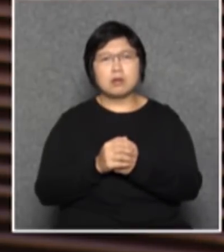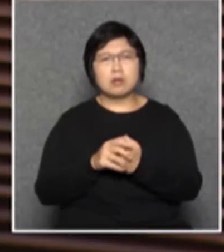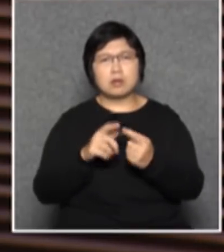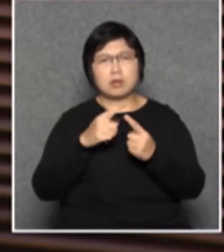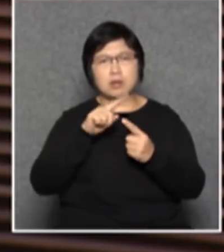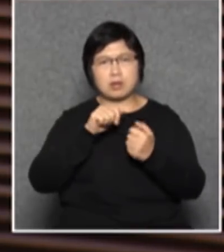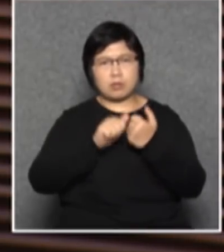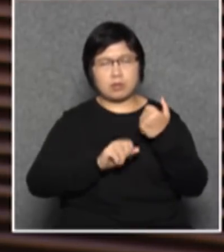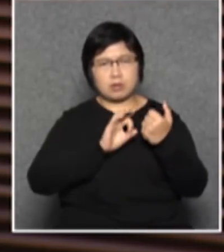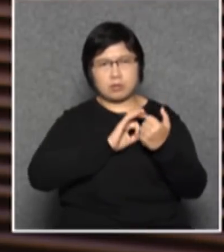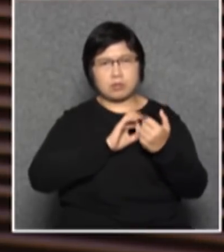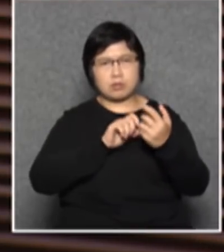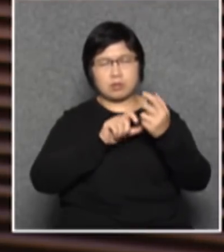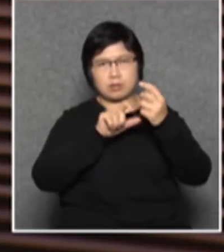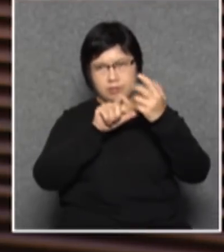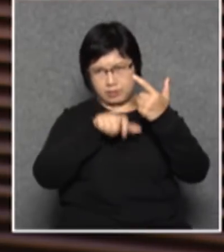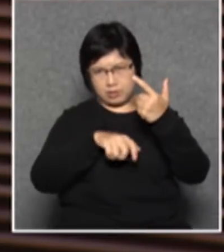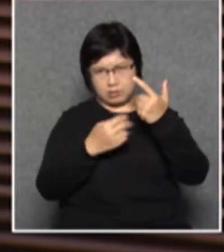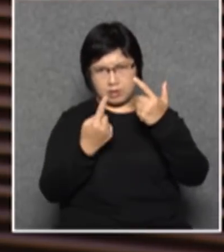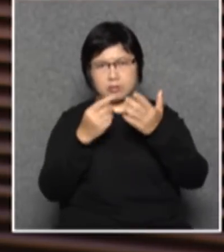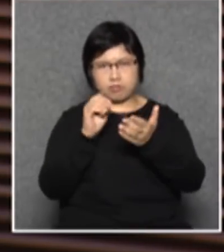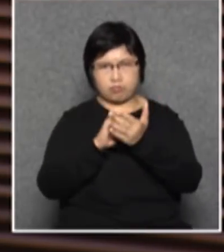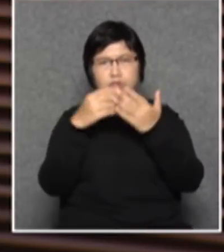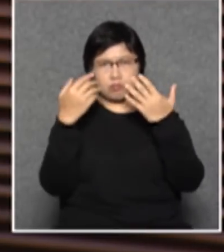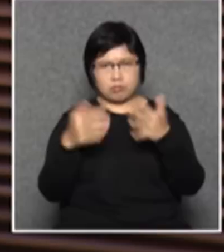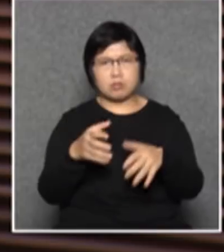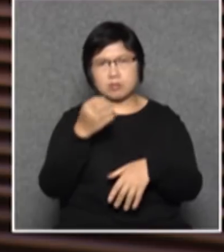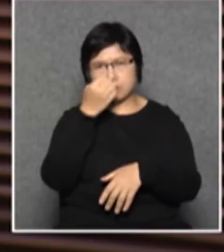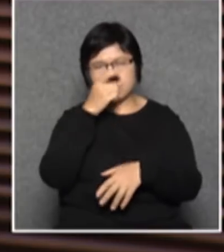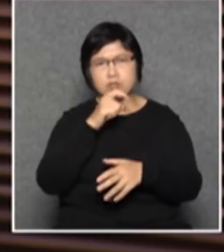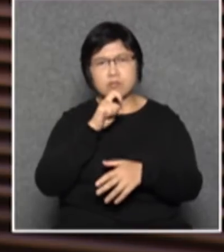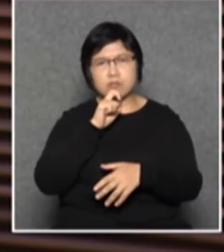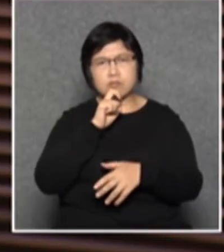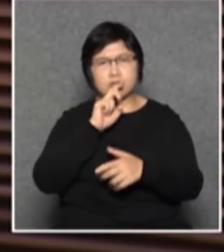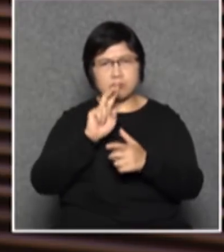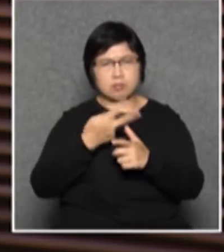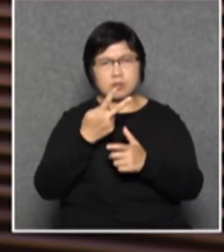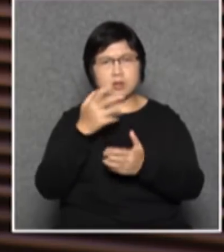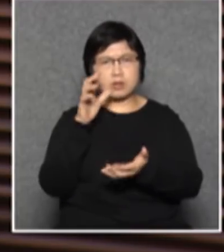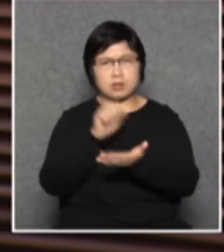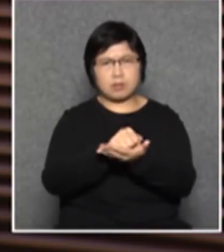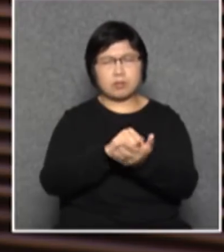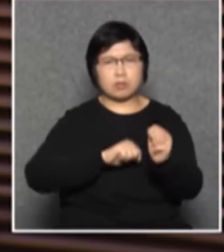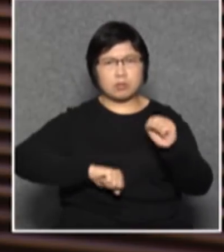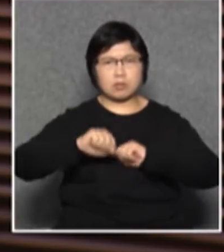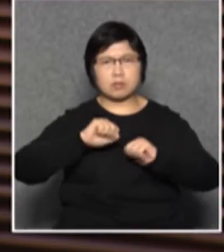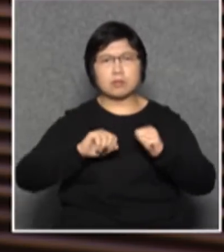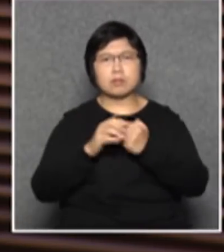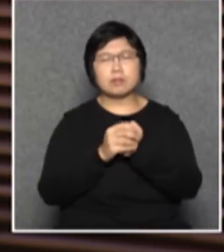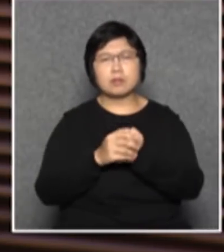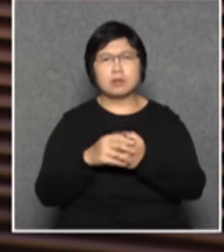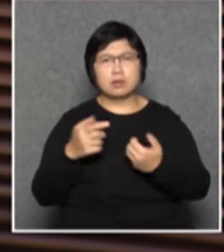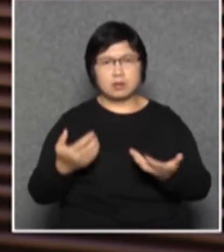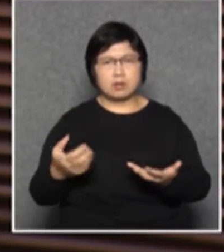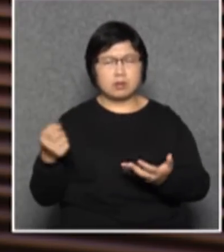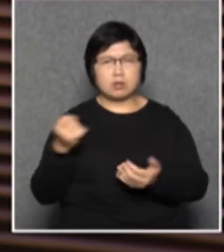委8月31日作出決定之後，香港經歷了2個月的佔領。在這裡，我要再次譴